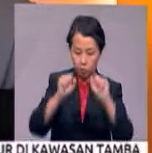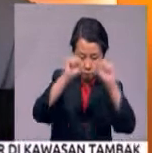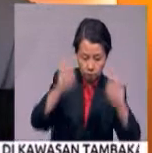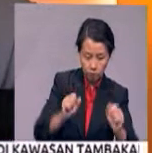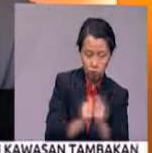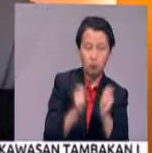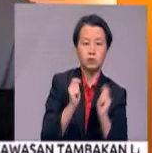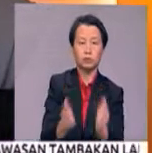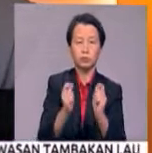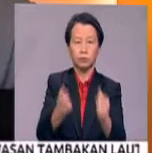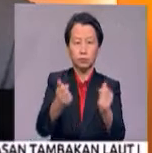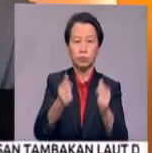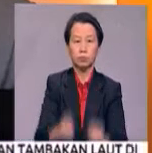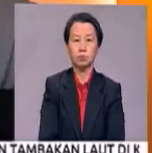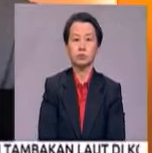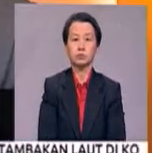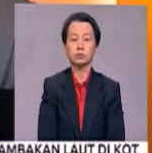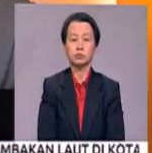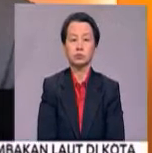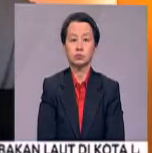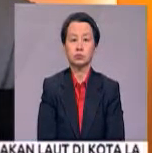segera.